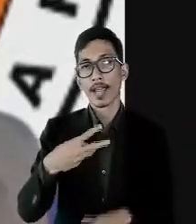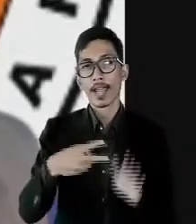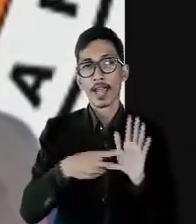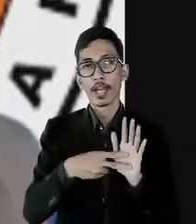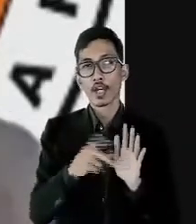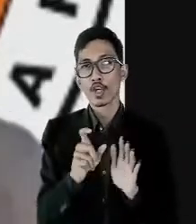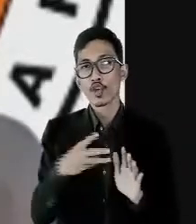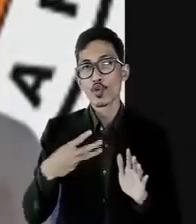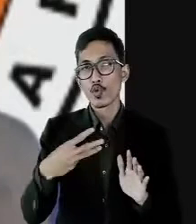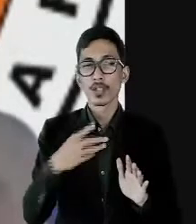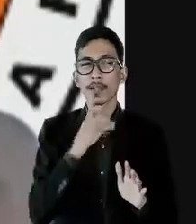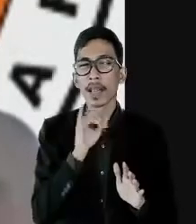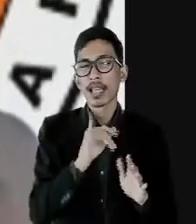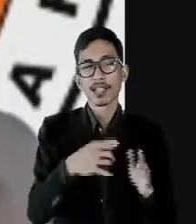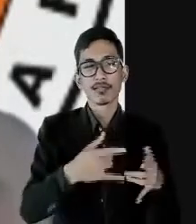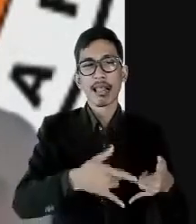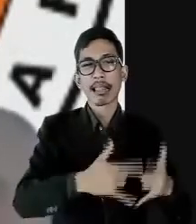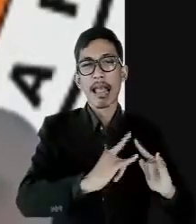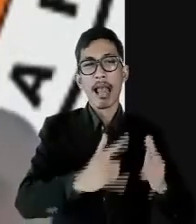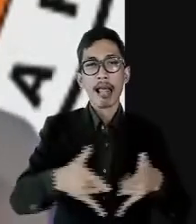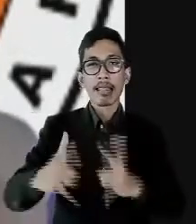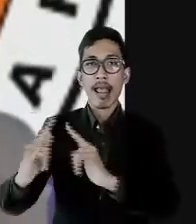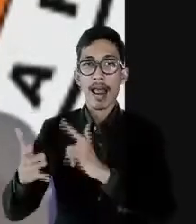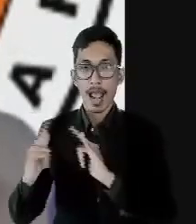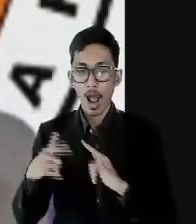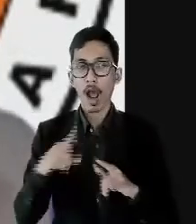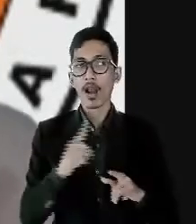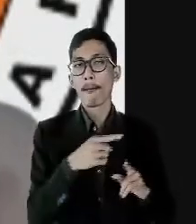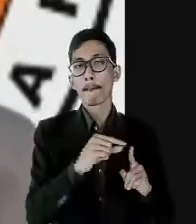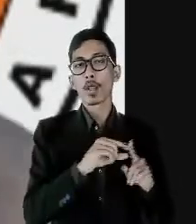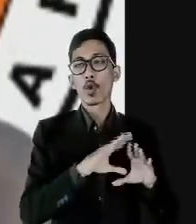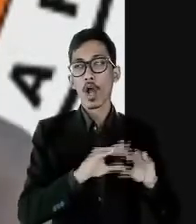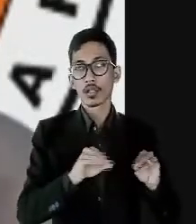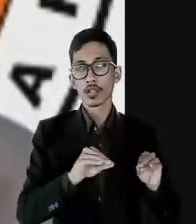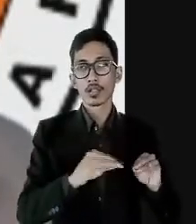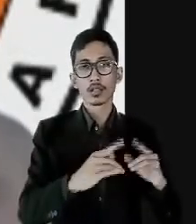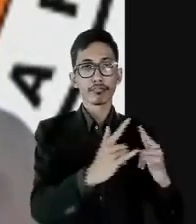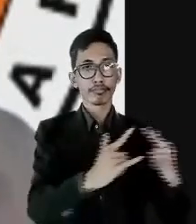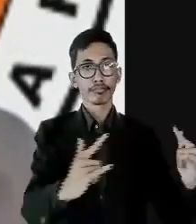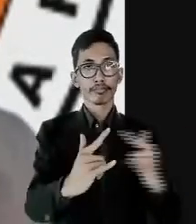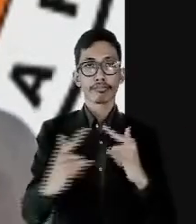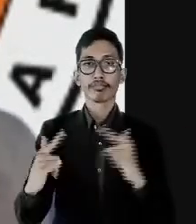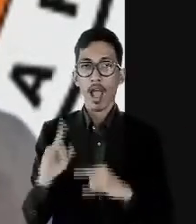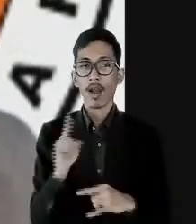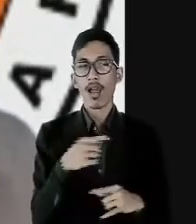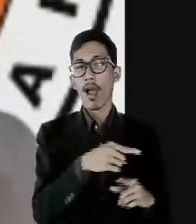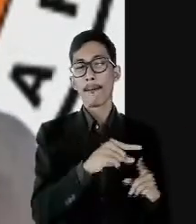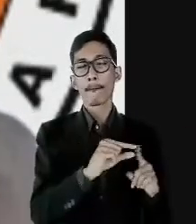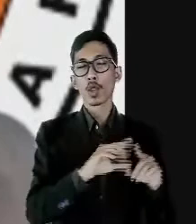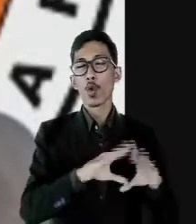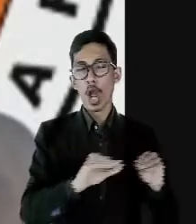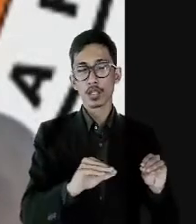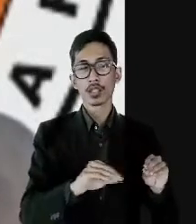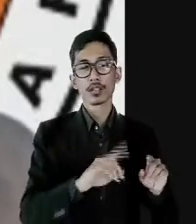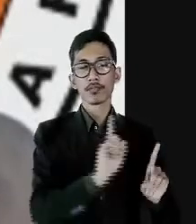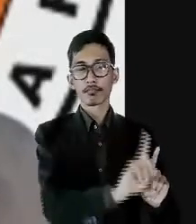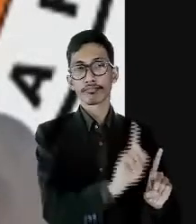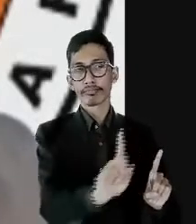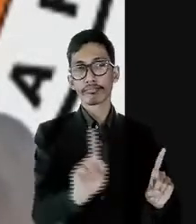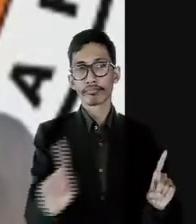juga penguatan logistik, kemudian yang lain juga dilakukan